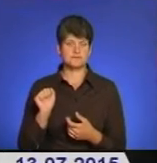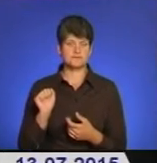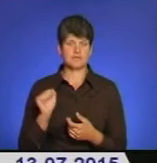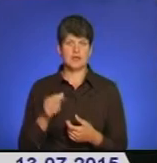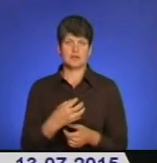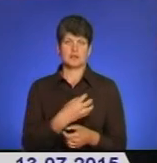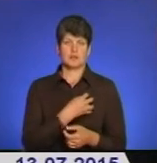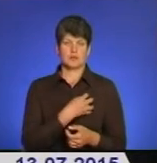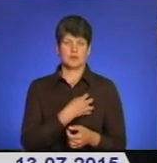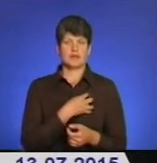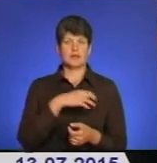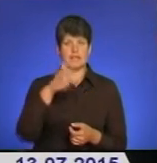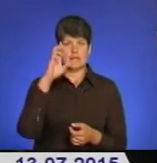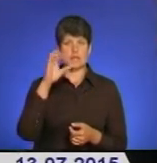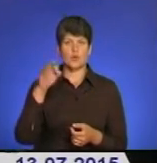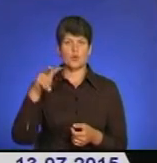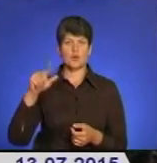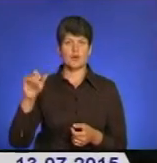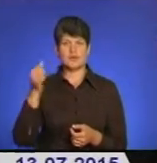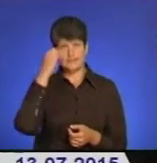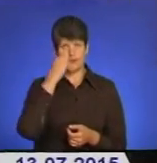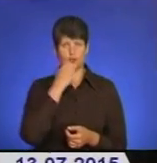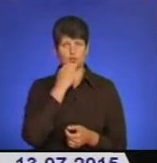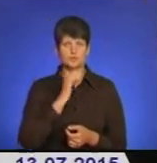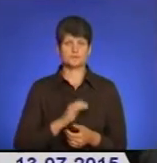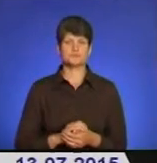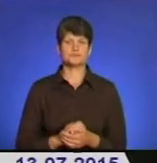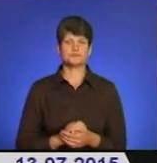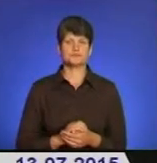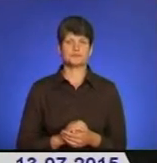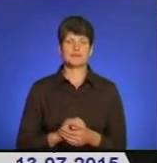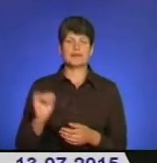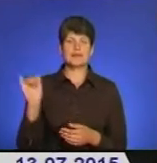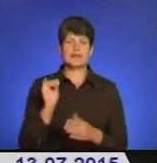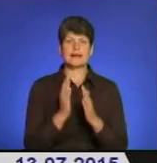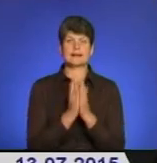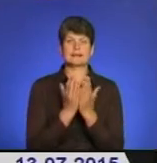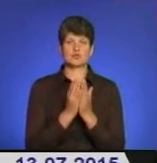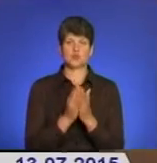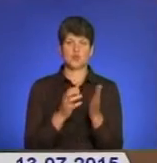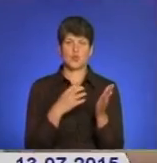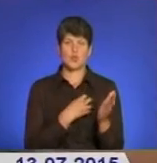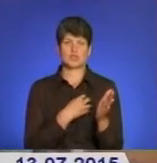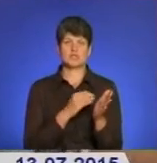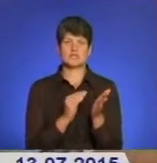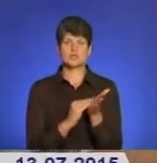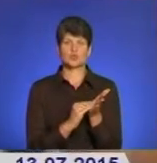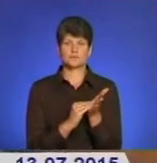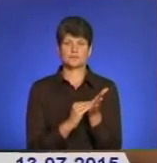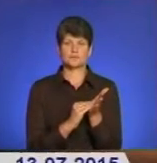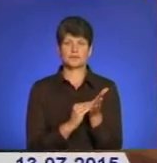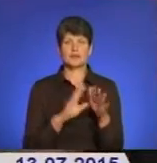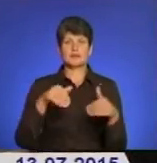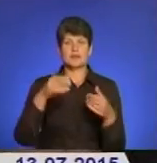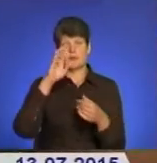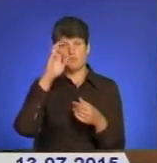Нагрудний знак княгині Ольги. Дякую. І книжечку, орденську книжечку. Дай вам